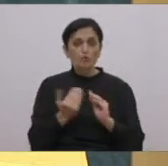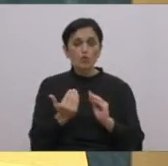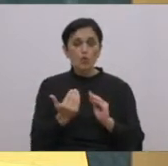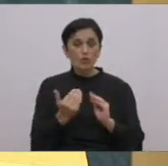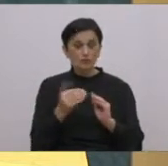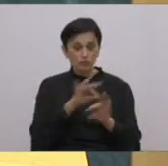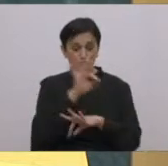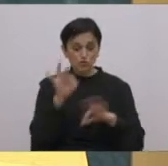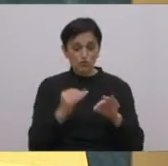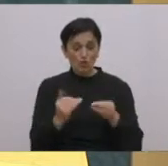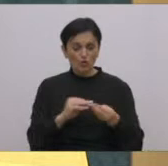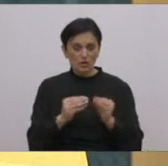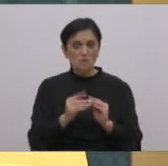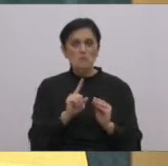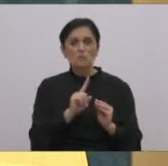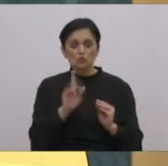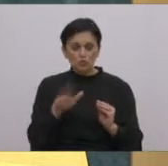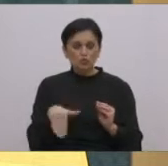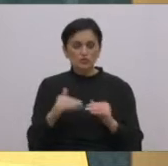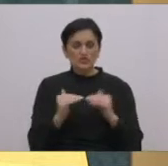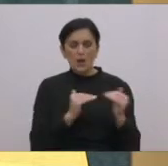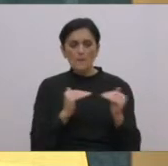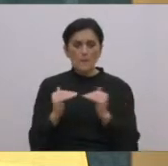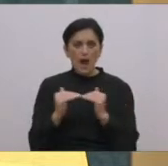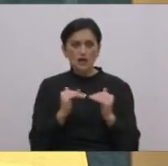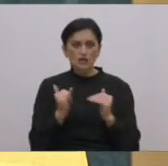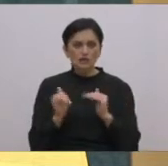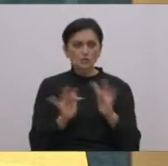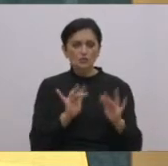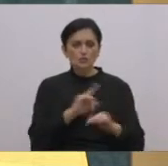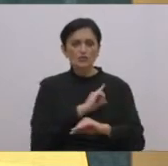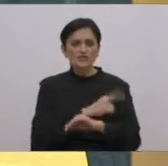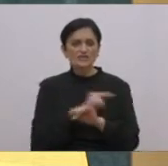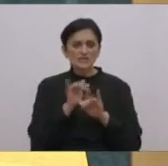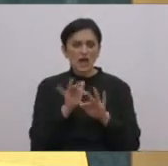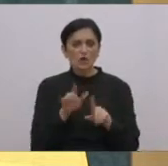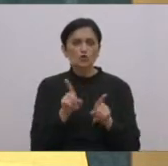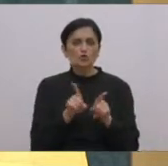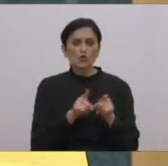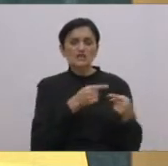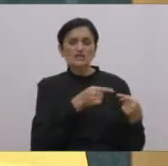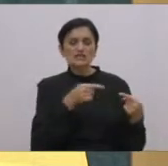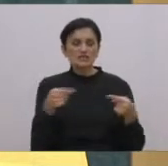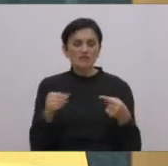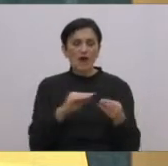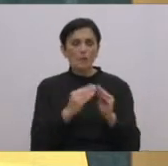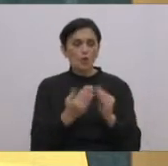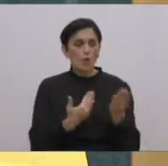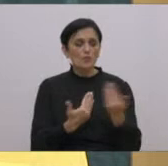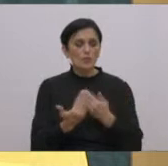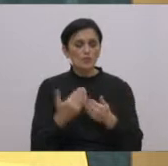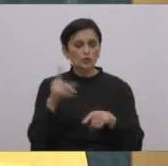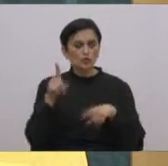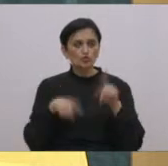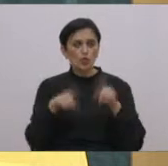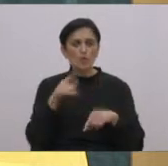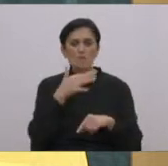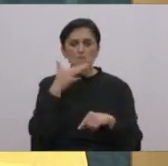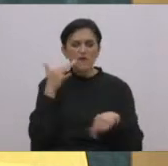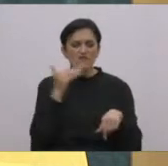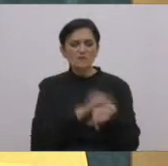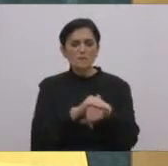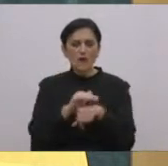atunci maximal urata mindinare o zaliscova, i-a dat rogor, s-a gamuțoi, atunci mi-ar trebui și romelii, zogadat, pe euri